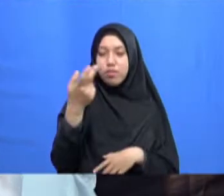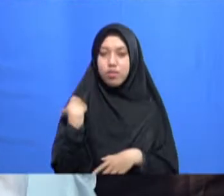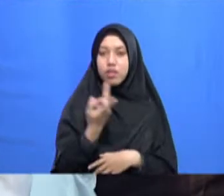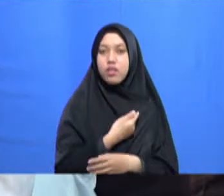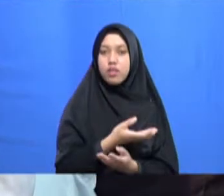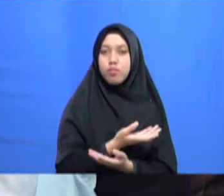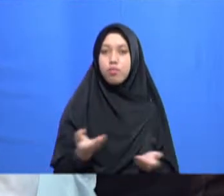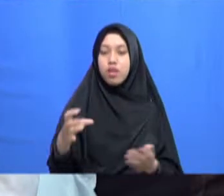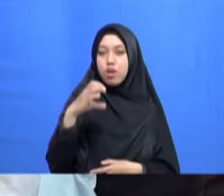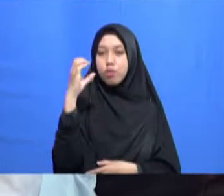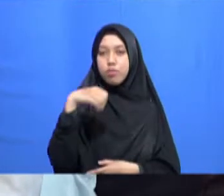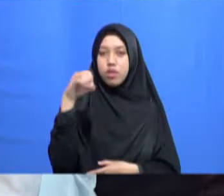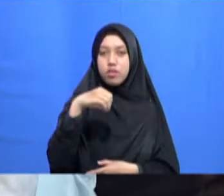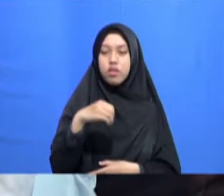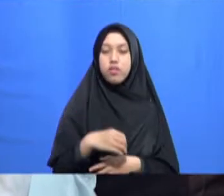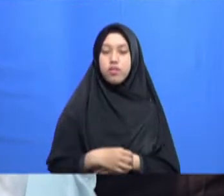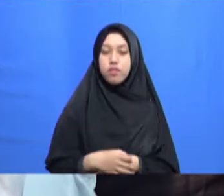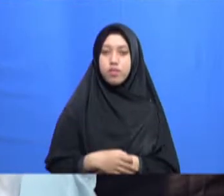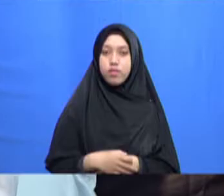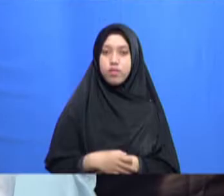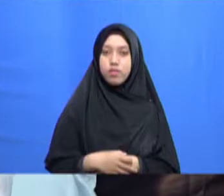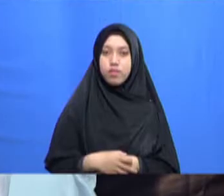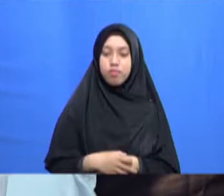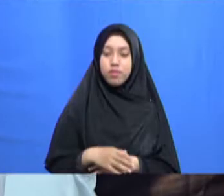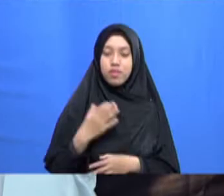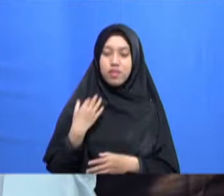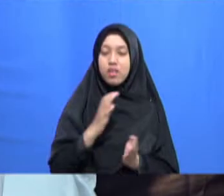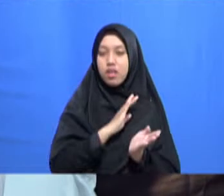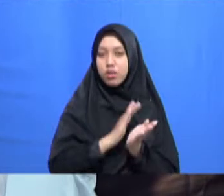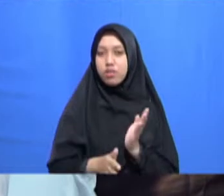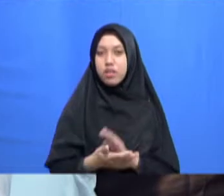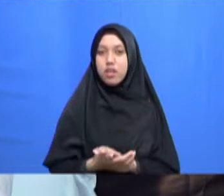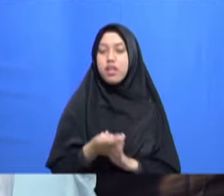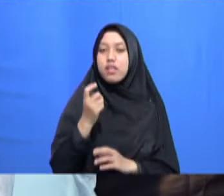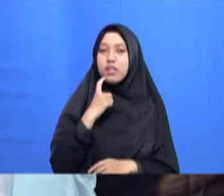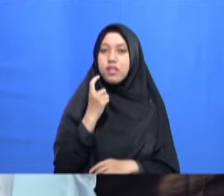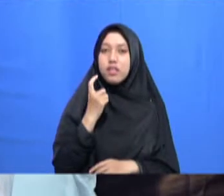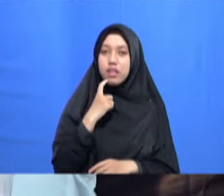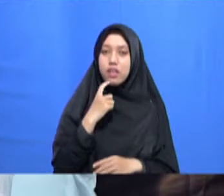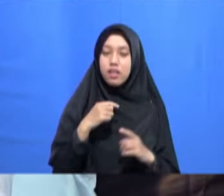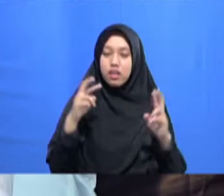Swastiastu. Saya langsung saja terkait dengan tema debat hari ini,